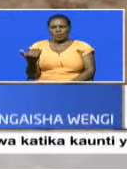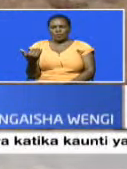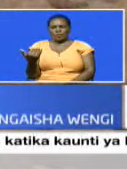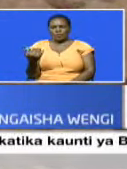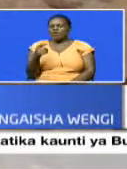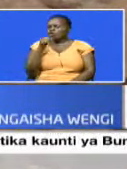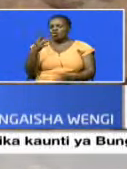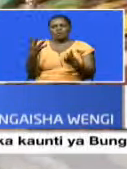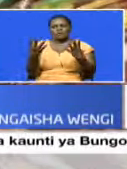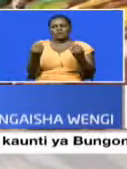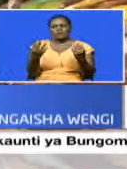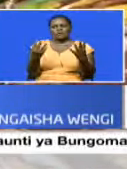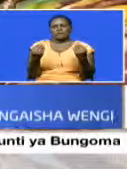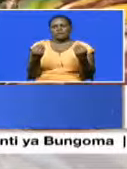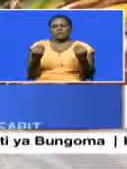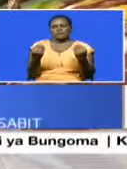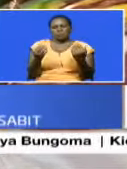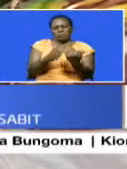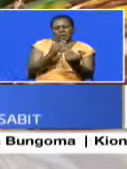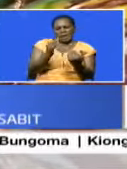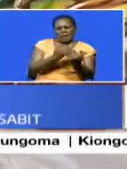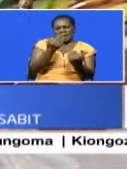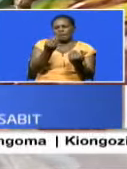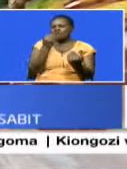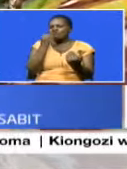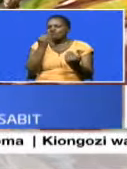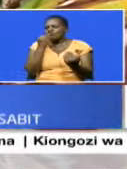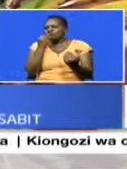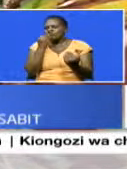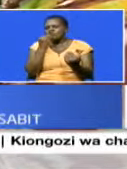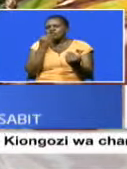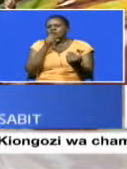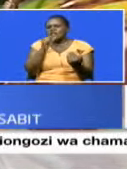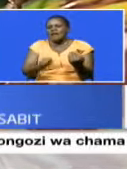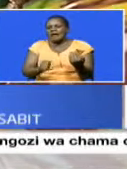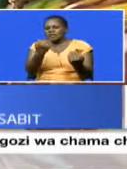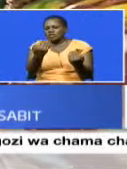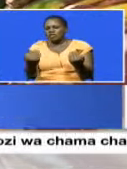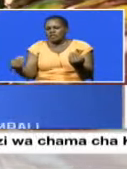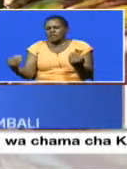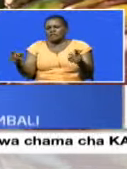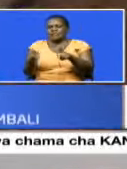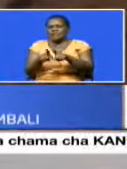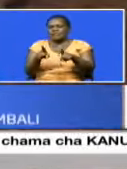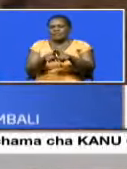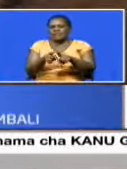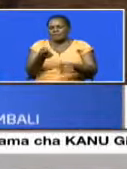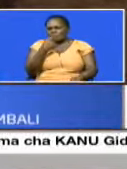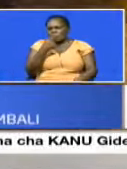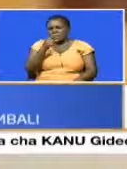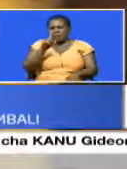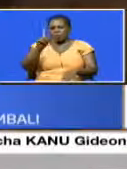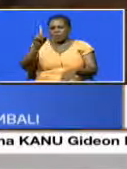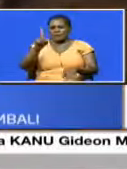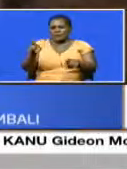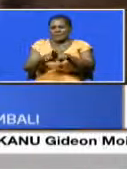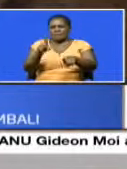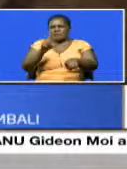Haijakuwa rahisi kwa ajuza huyo kuyakimu mahitaji ya chakula kwa wajukuu wake na gharama ya matibabu kwa wakati